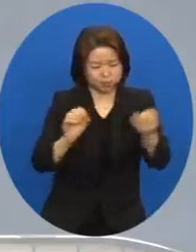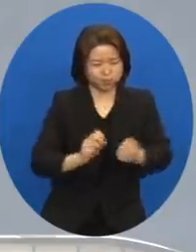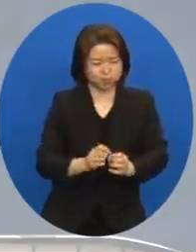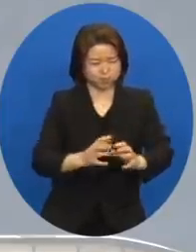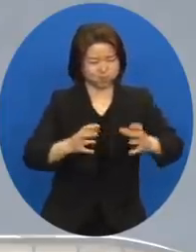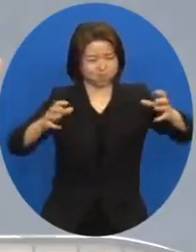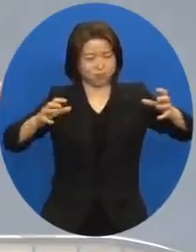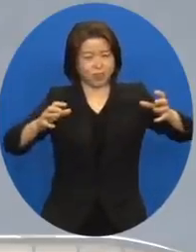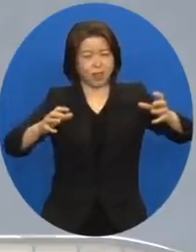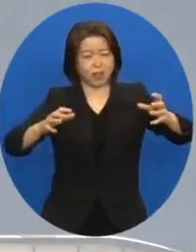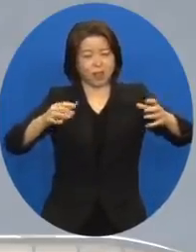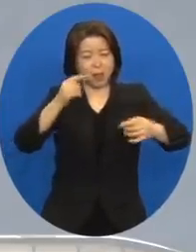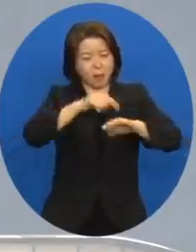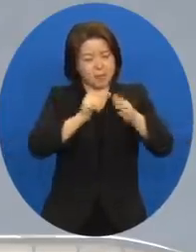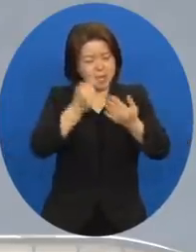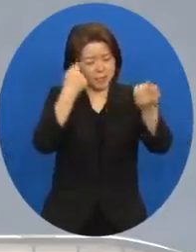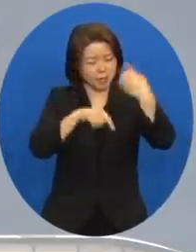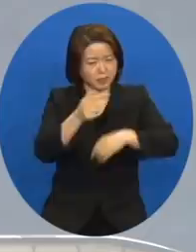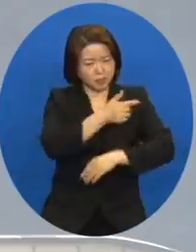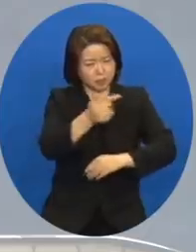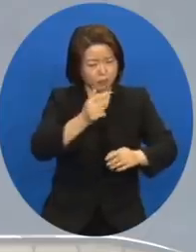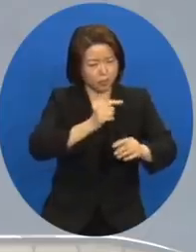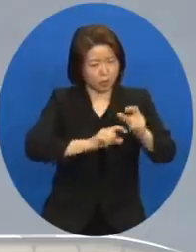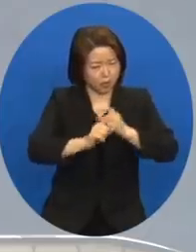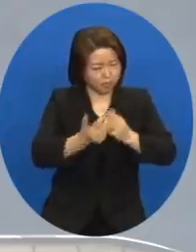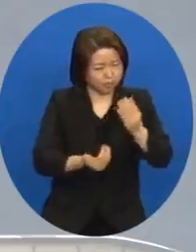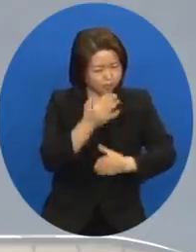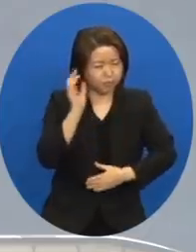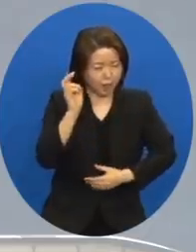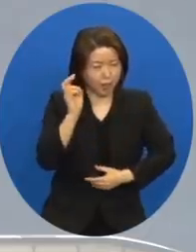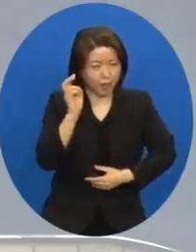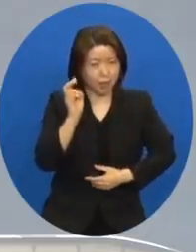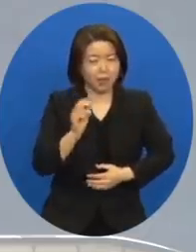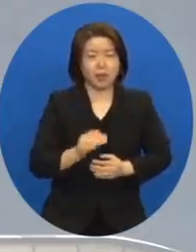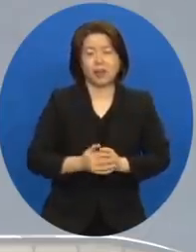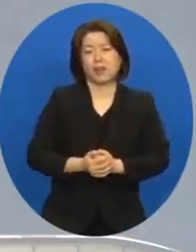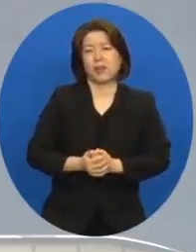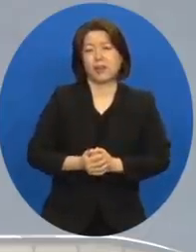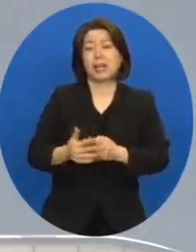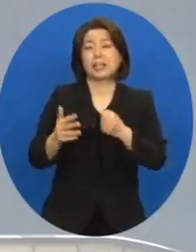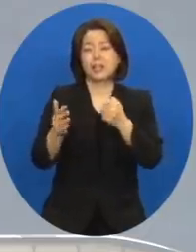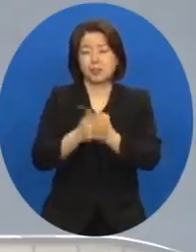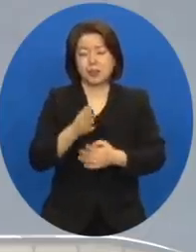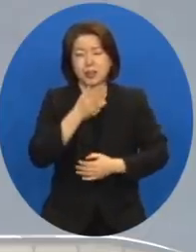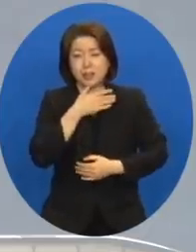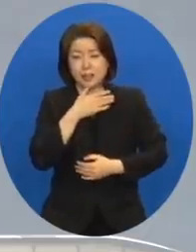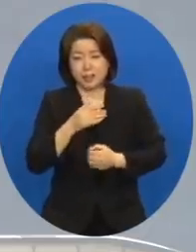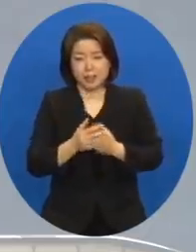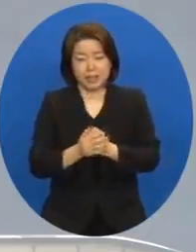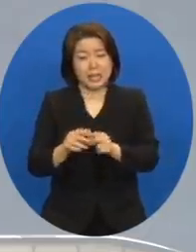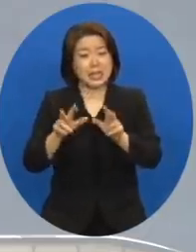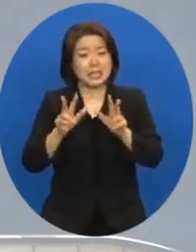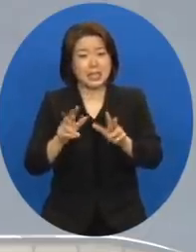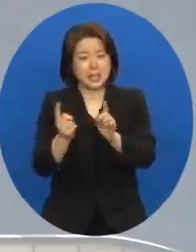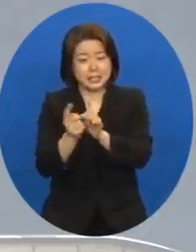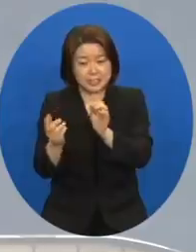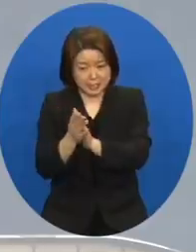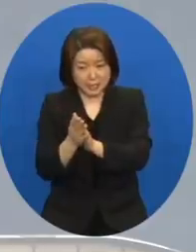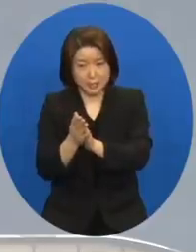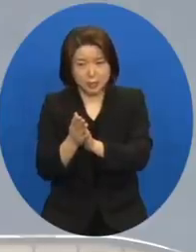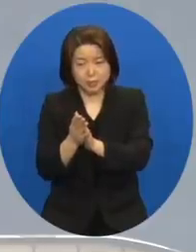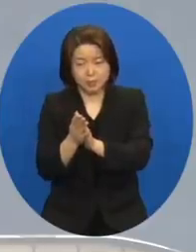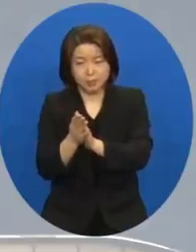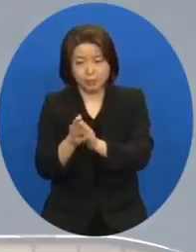상처는 더 크게 받을 것이 뻔 해요 그래서 사도 바울이 아 내가 직접 이번에는